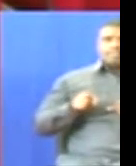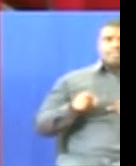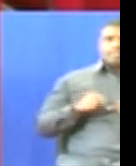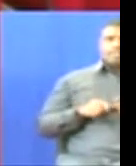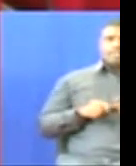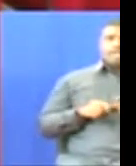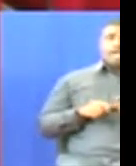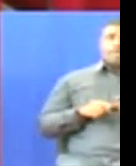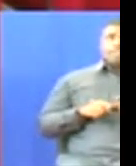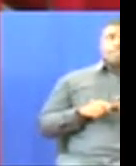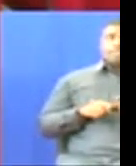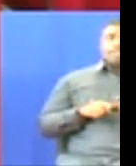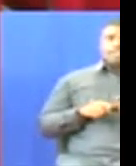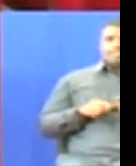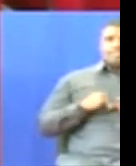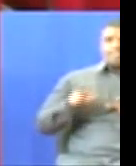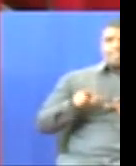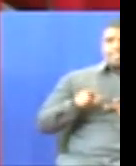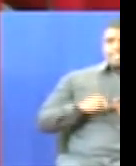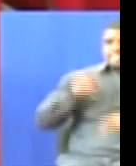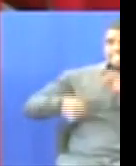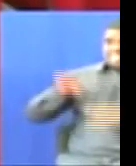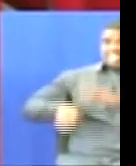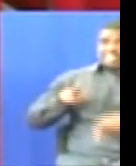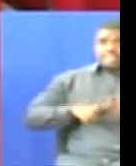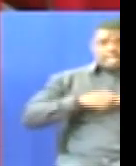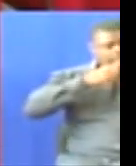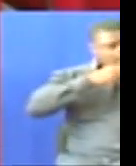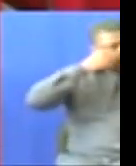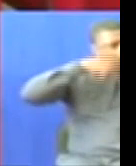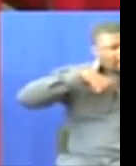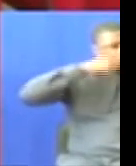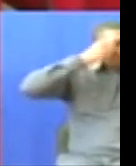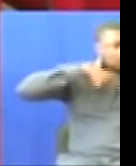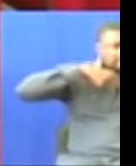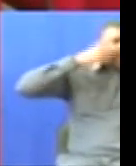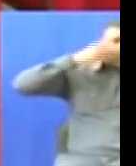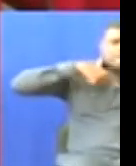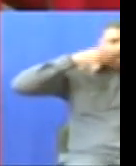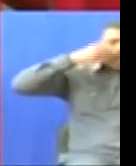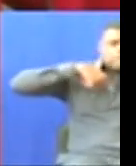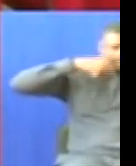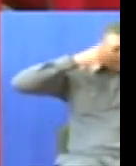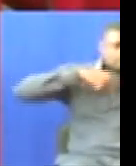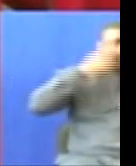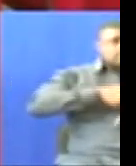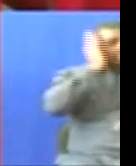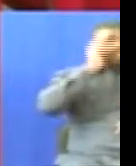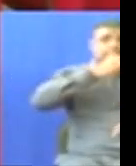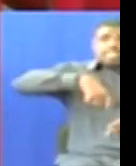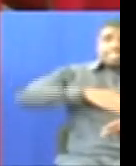Sisi wananchi wa mkoa wa Singida tumekuwa na kilio kikubwa cha muda mrefu kwa serikali yetu ya